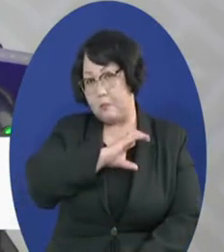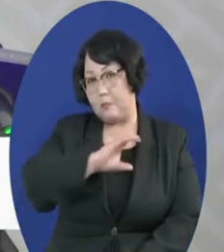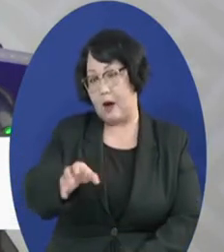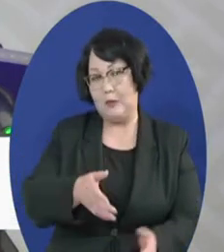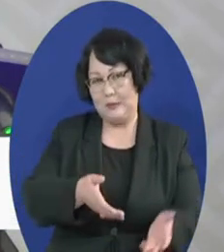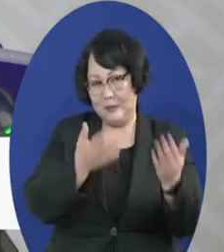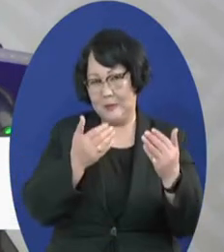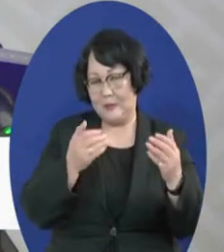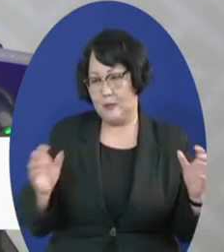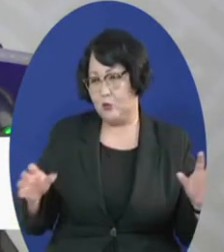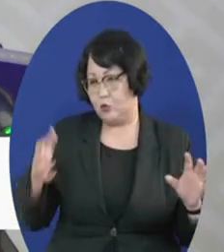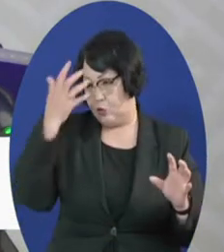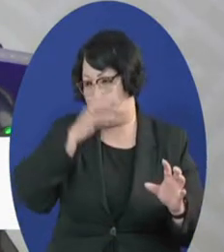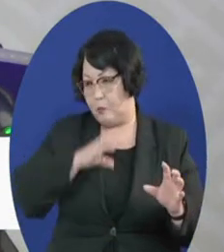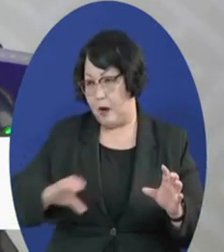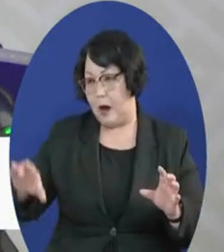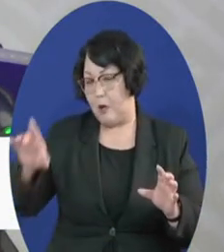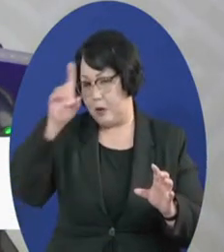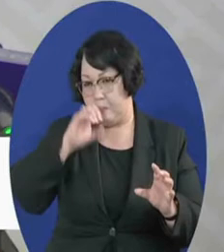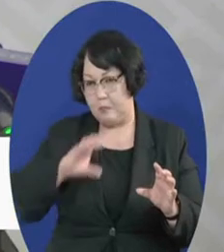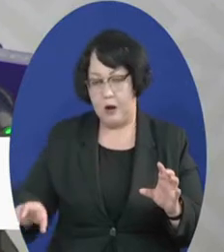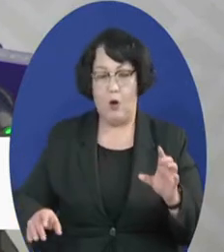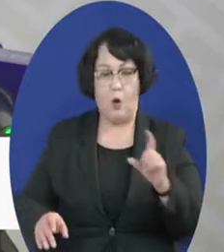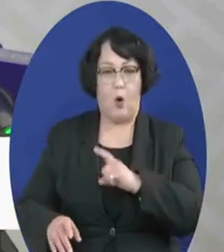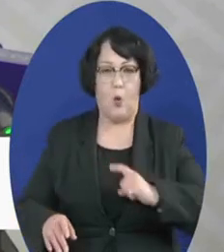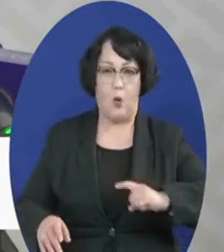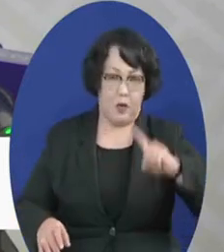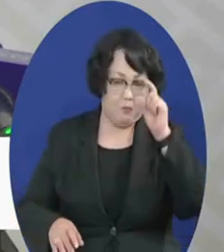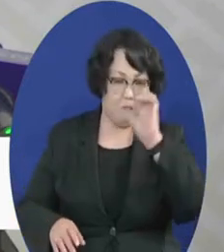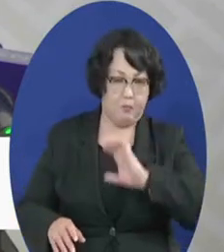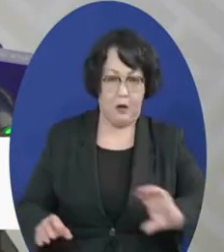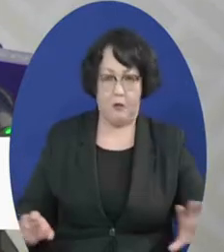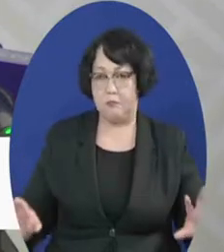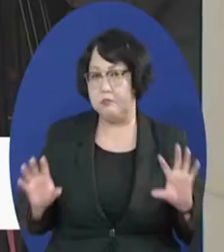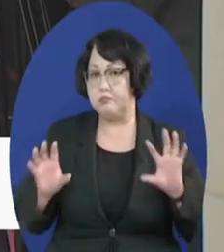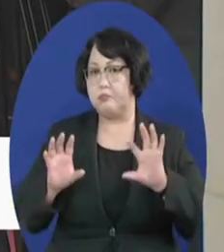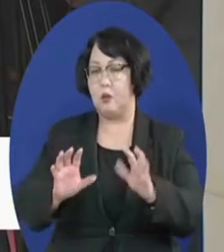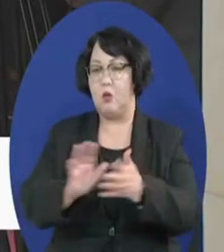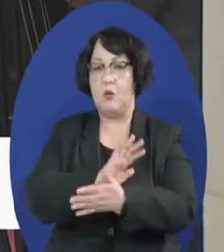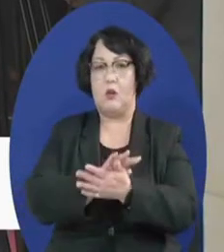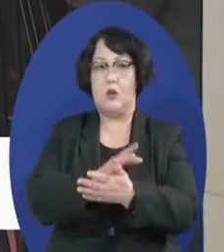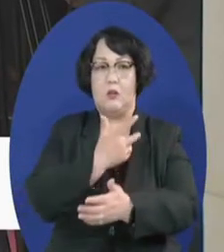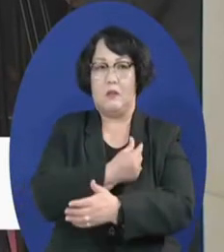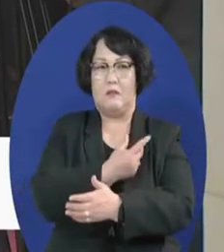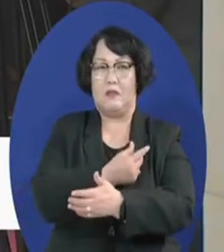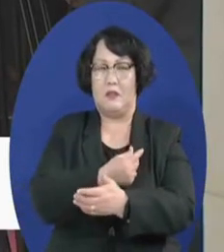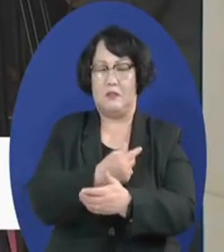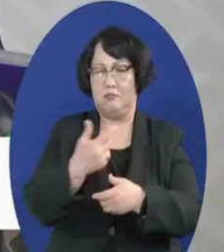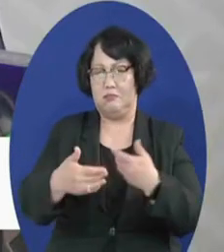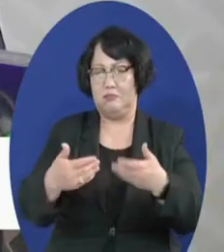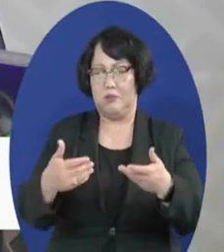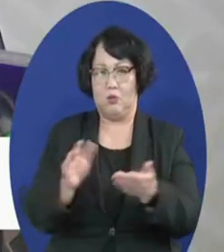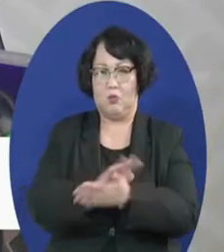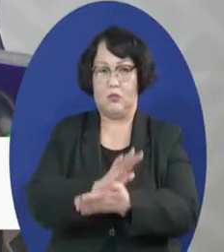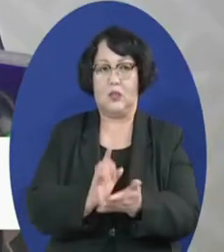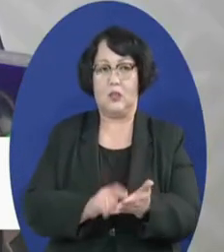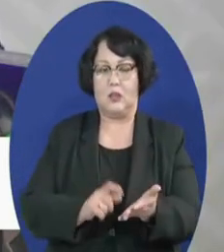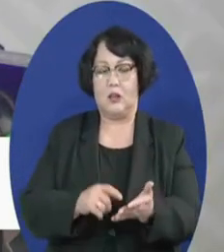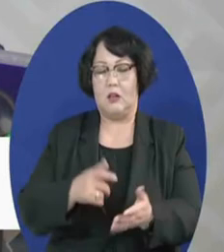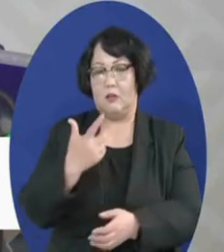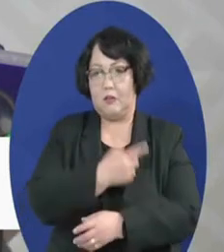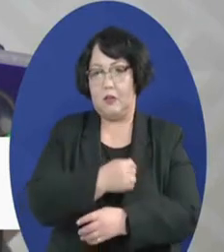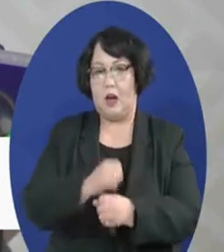оролцож зэрэг зэрэг одоо вакцинжуулалтын ажлыг түргэсгэх энэ саналуудыг бол гаргасан байгаа. Тэр дархлаажуулалтыг илүү хариуцлагын тодорхой